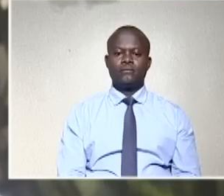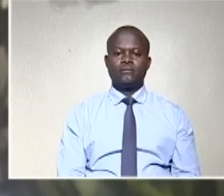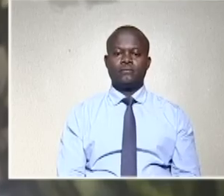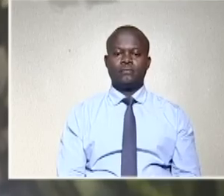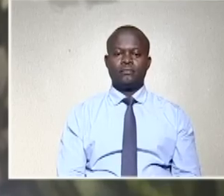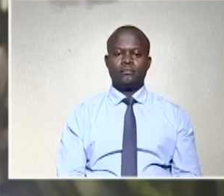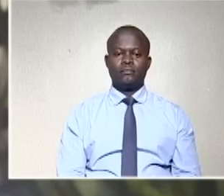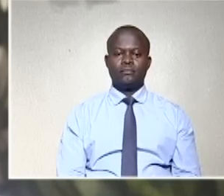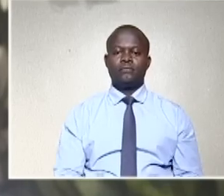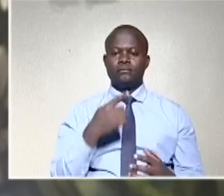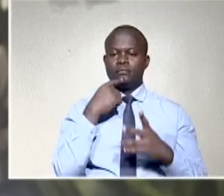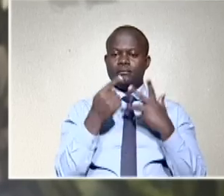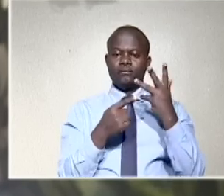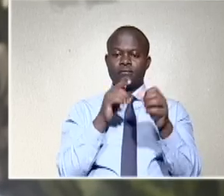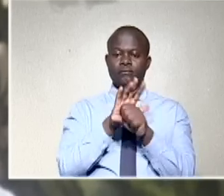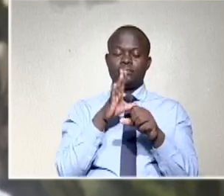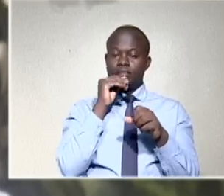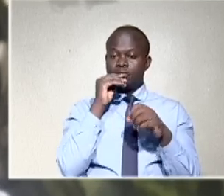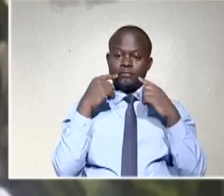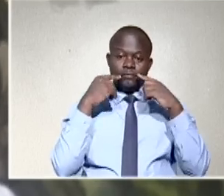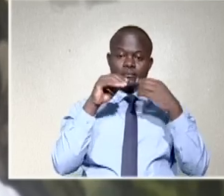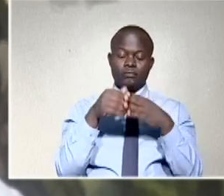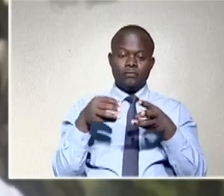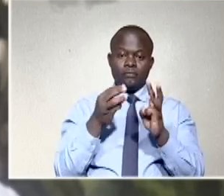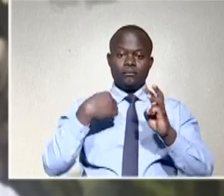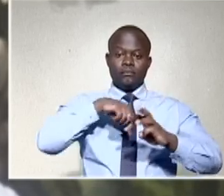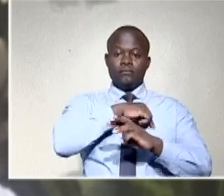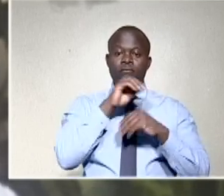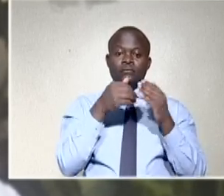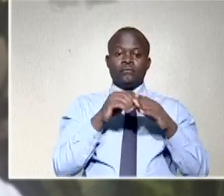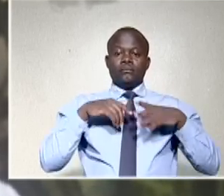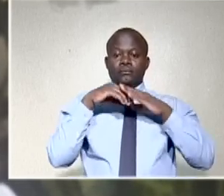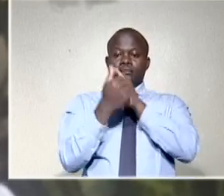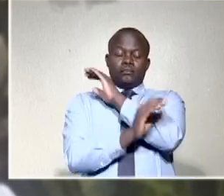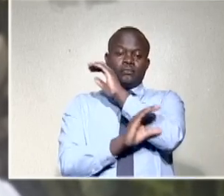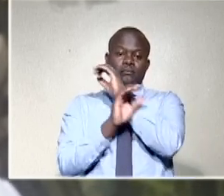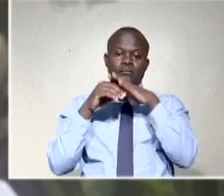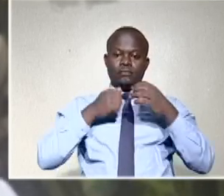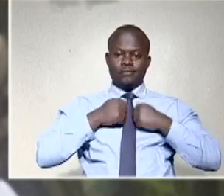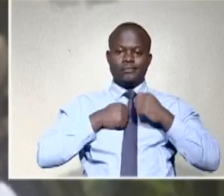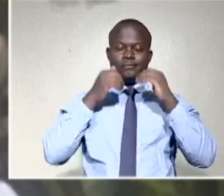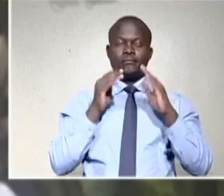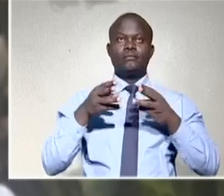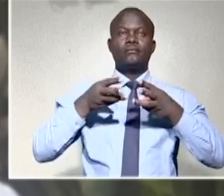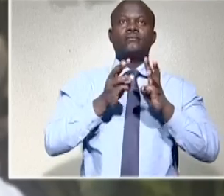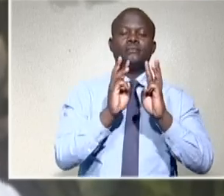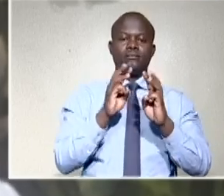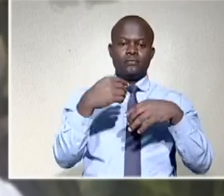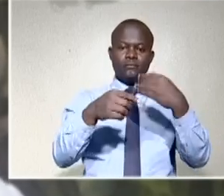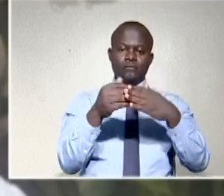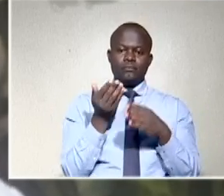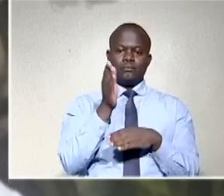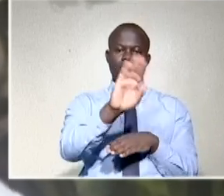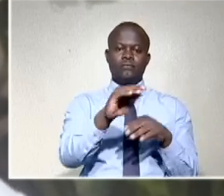So hari ibintu byinshi yavuze n'ukuntu twebwe ari abana ba diaspora baje mu Rwanda. Ukuntu tuzagoma gusubira